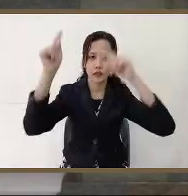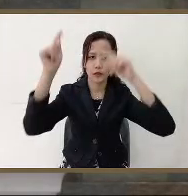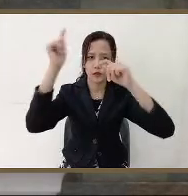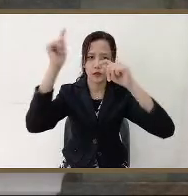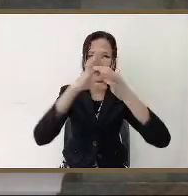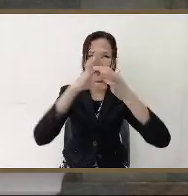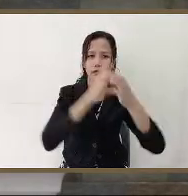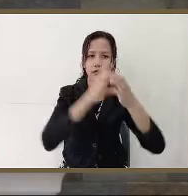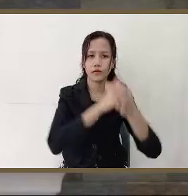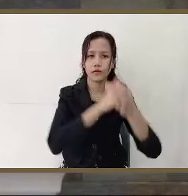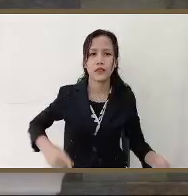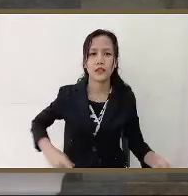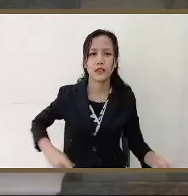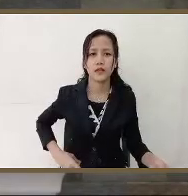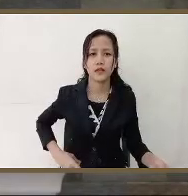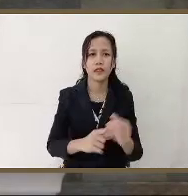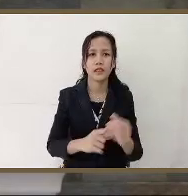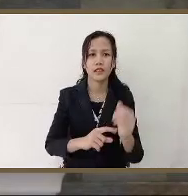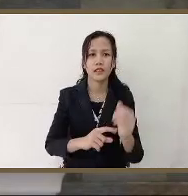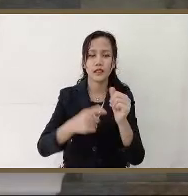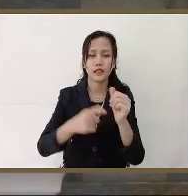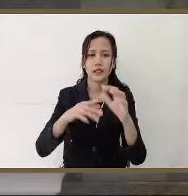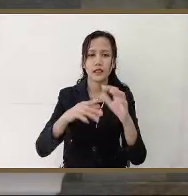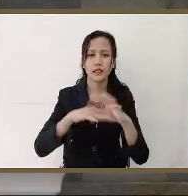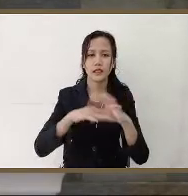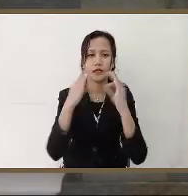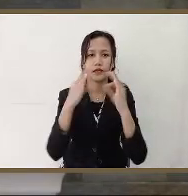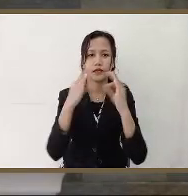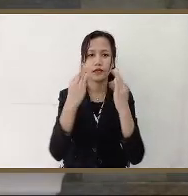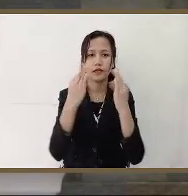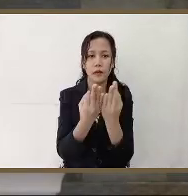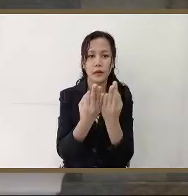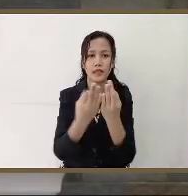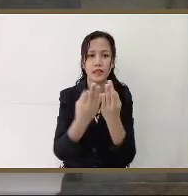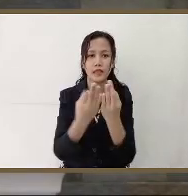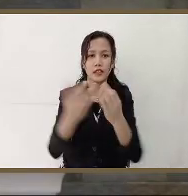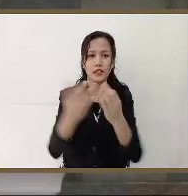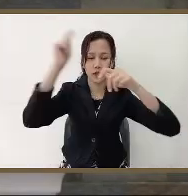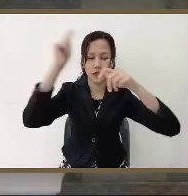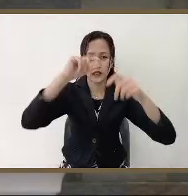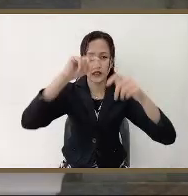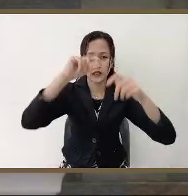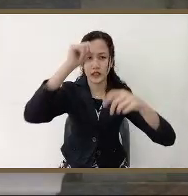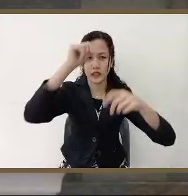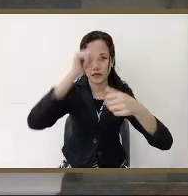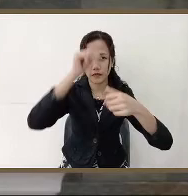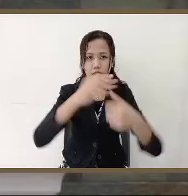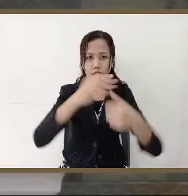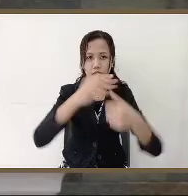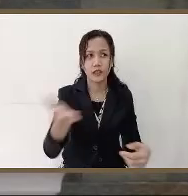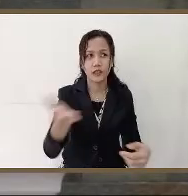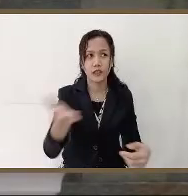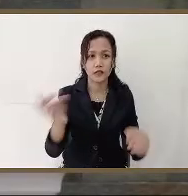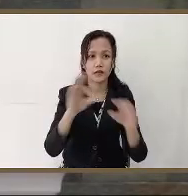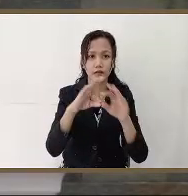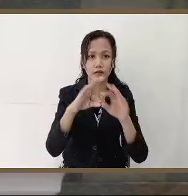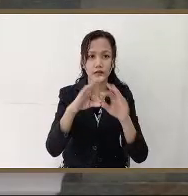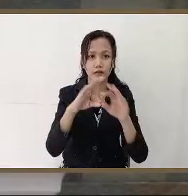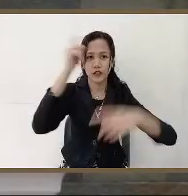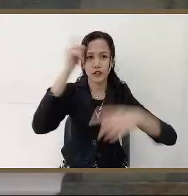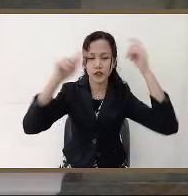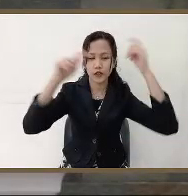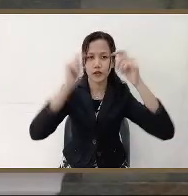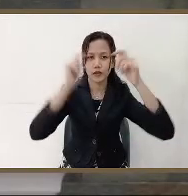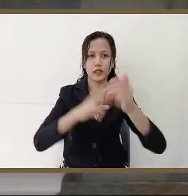sa kanyang family trouble. Tandaan nyo kanina, sabi ko po sa inyo, ang family trouble niya po ay nagsimula